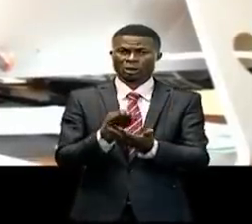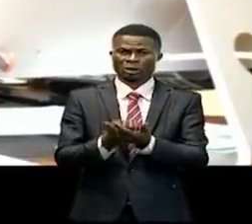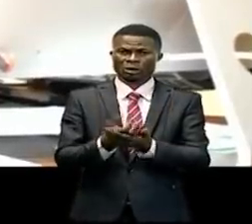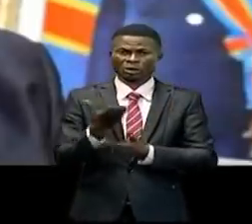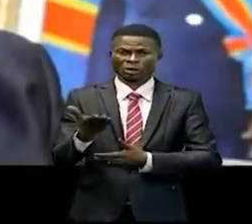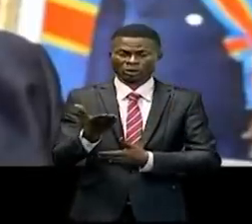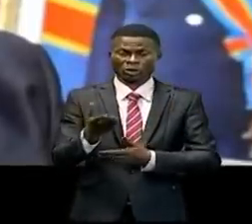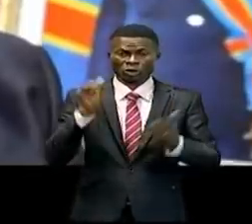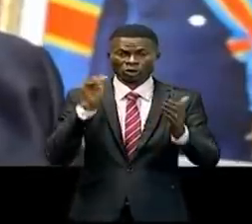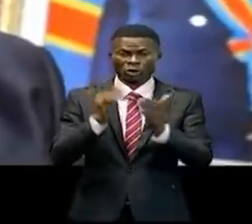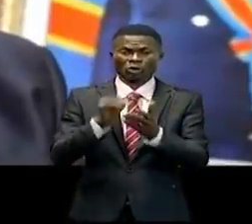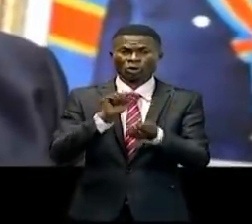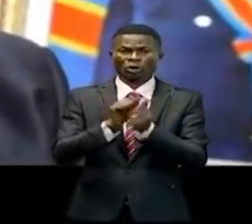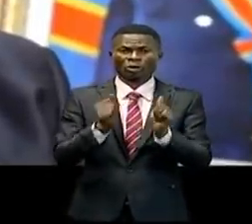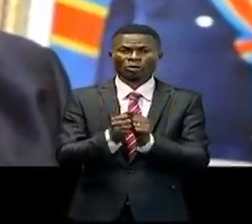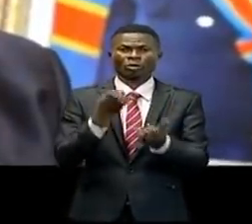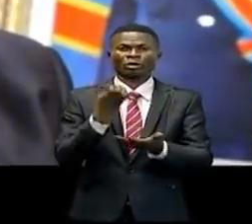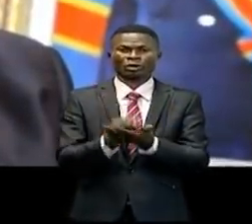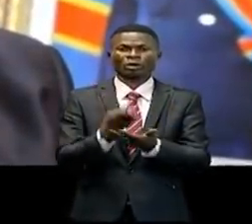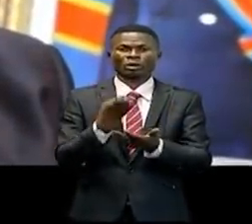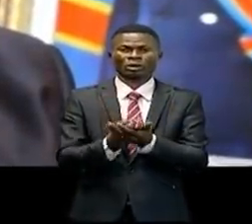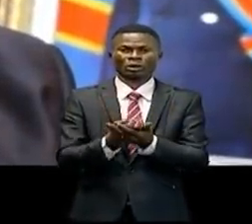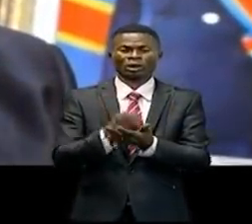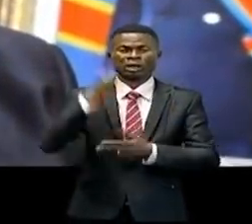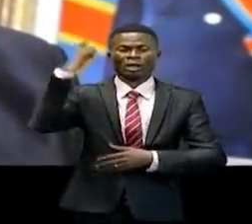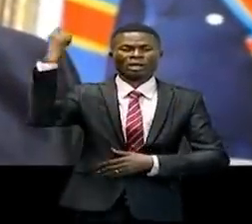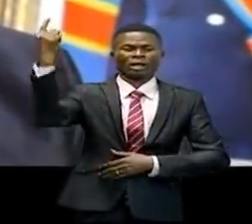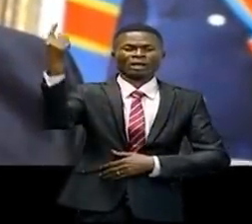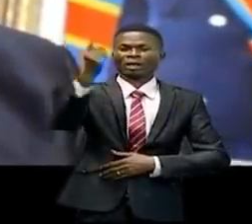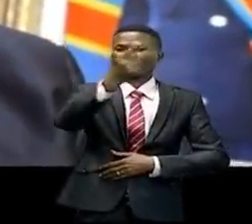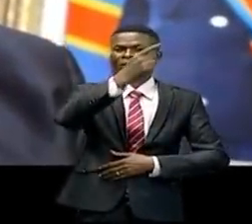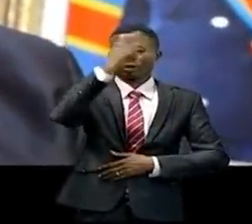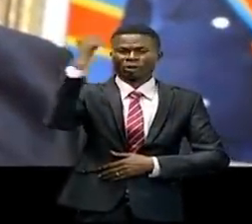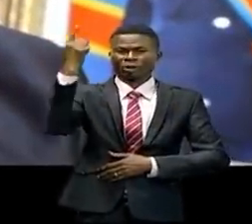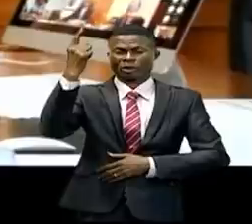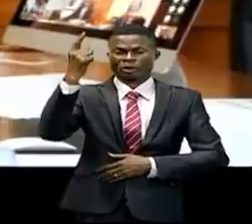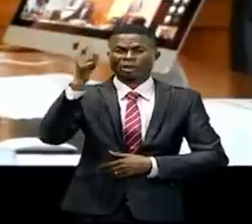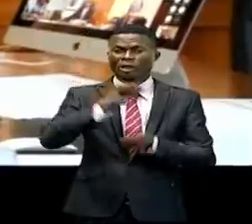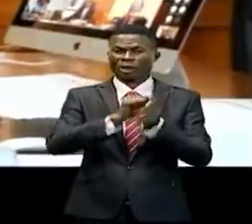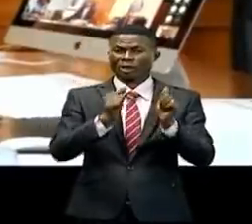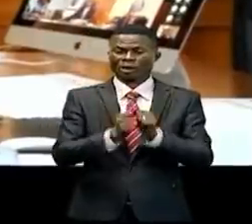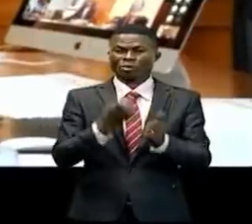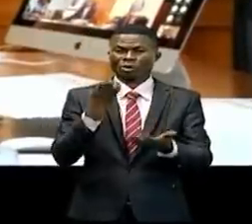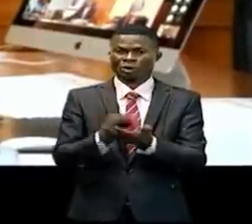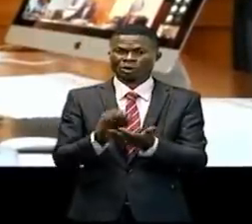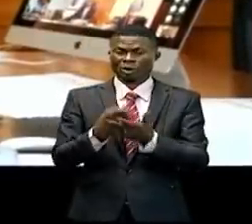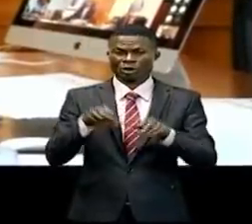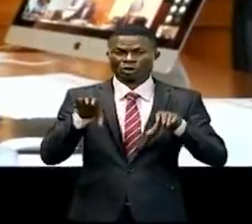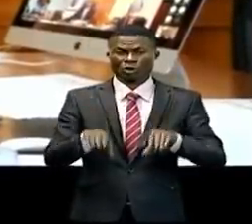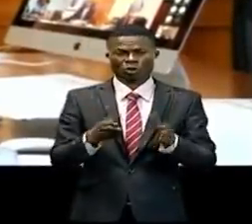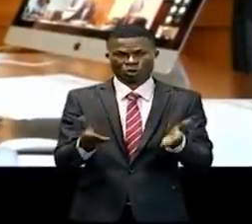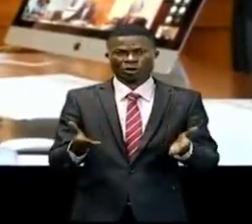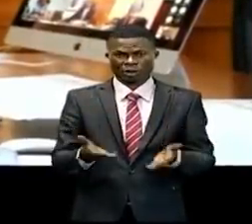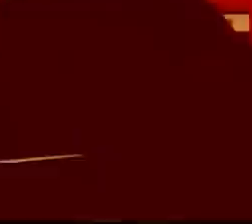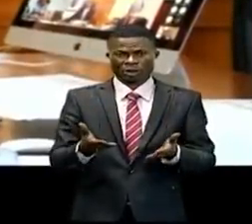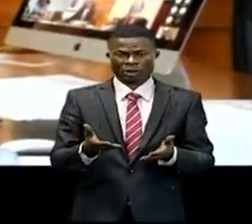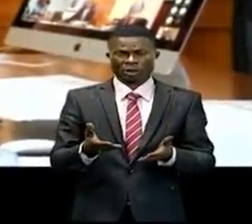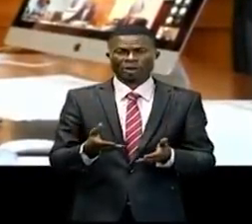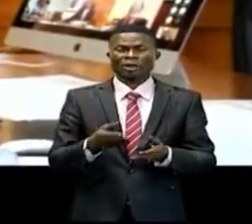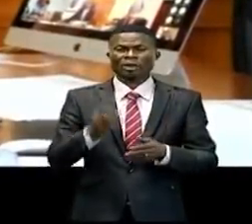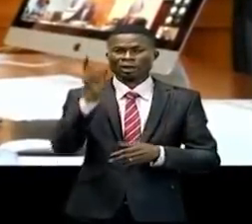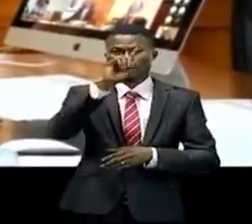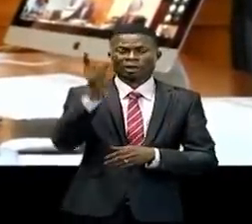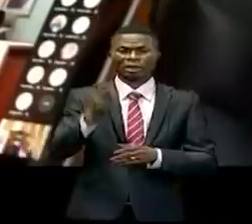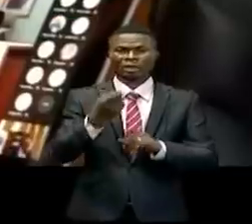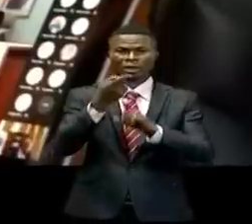Au regard de la situation économique internationale et son impact sur l'économie nationale, il s'est tenu le 30